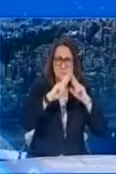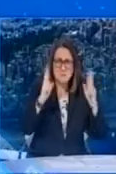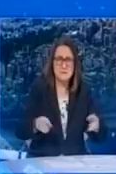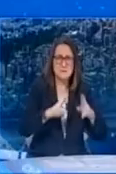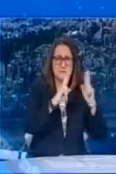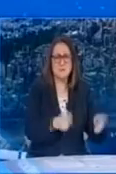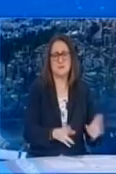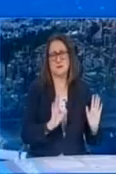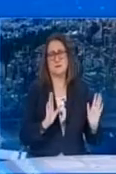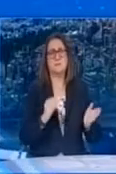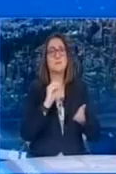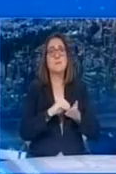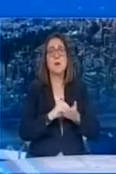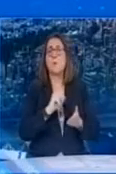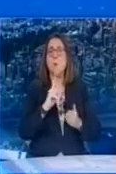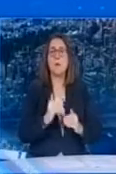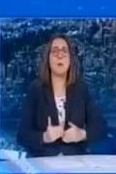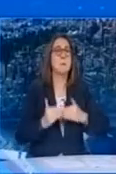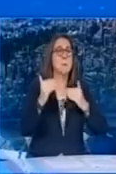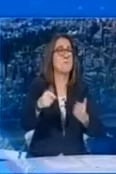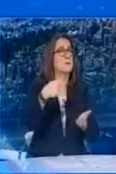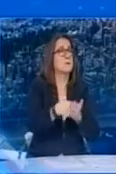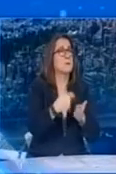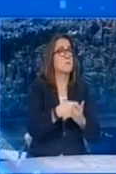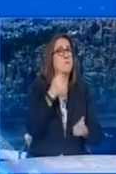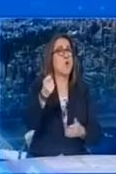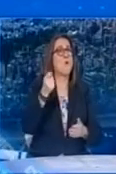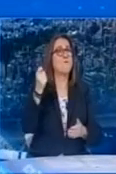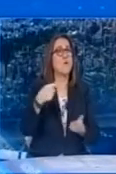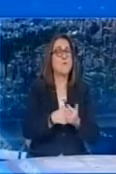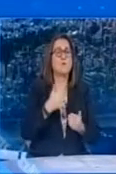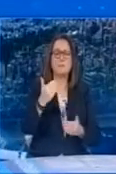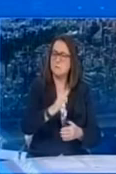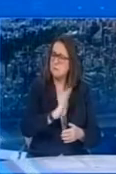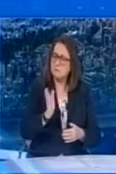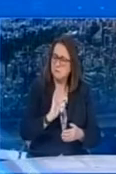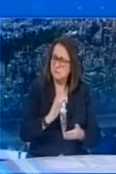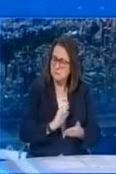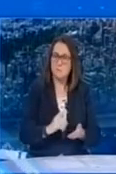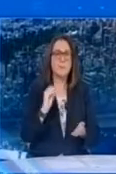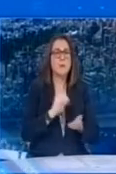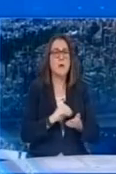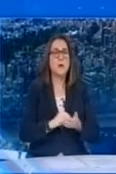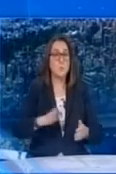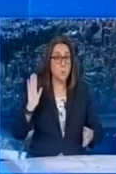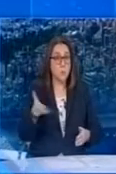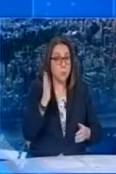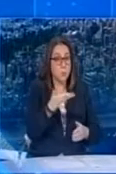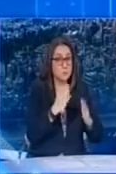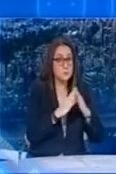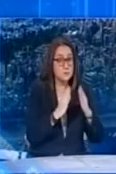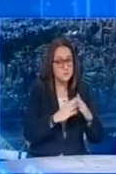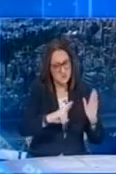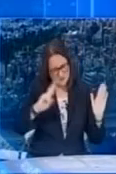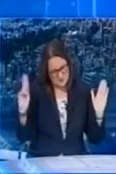της. Και φυσικά με άμεση απαγόρευση των εξώσεων και των ρευστοποιήσεων, να μην τεθεί